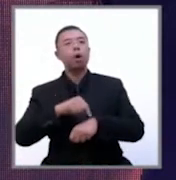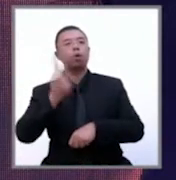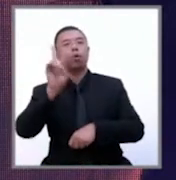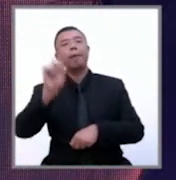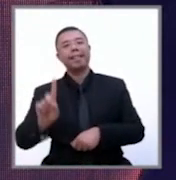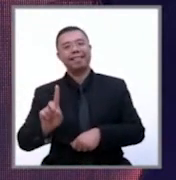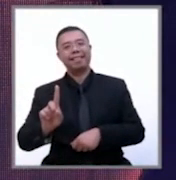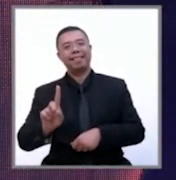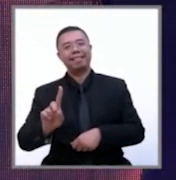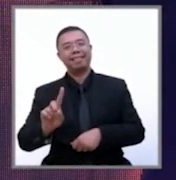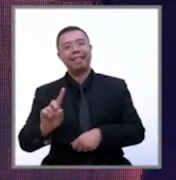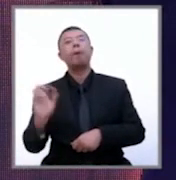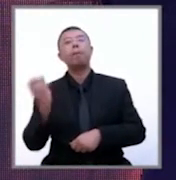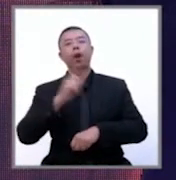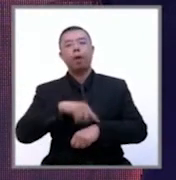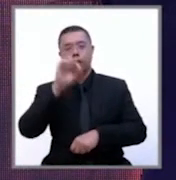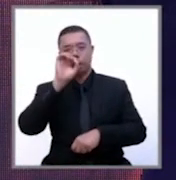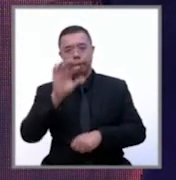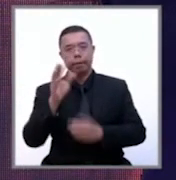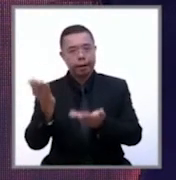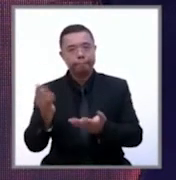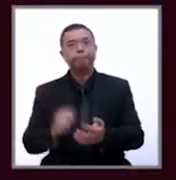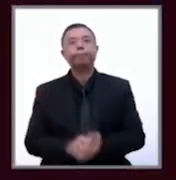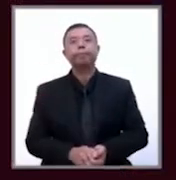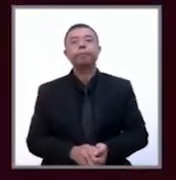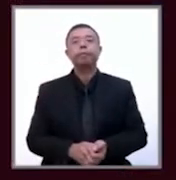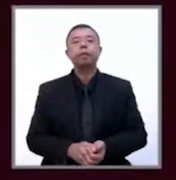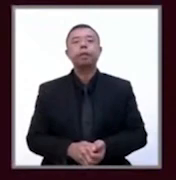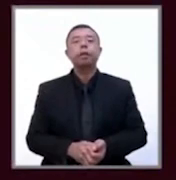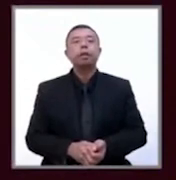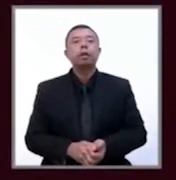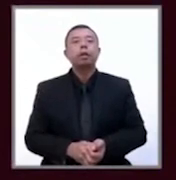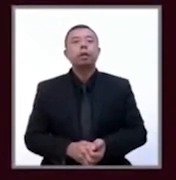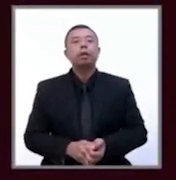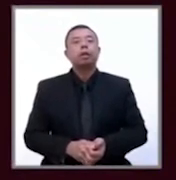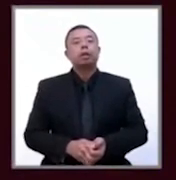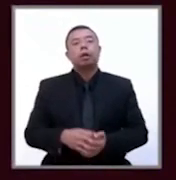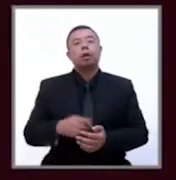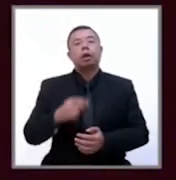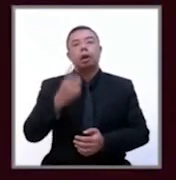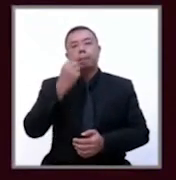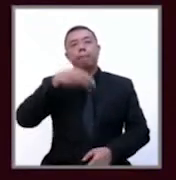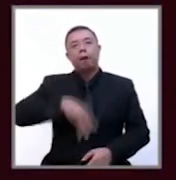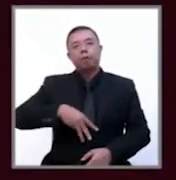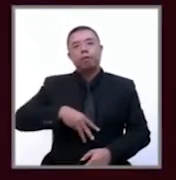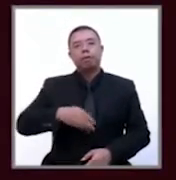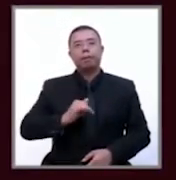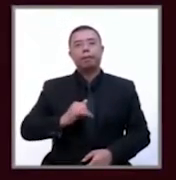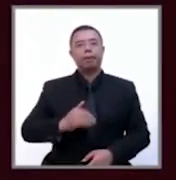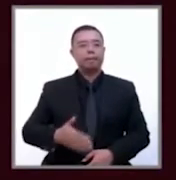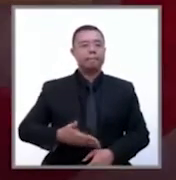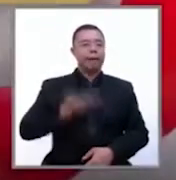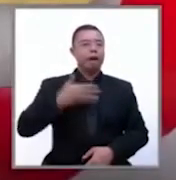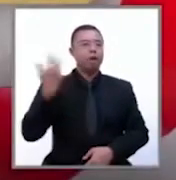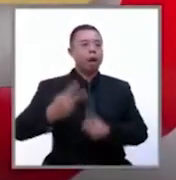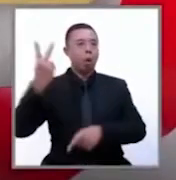menit dimulai saat berbicara silakan sepertinya Prof Mahfud agak ngambek ya soalnya saya sudah dua